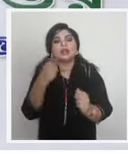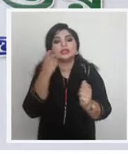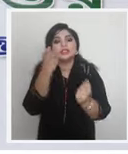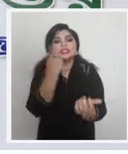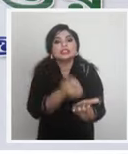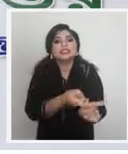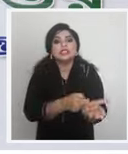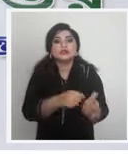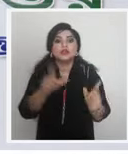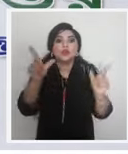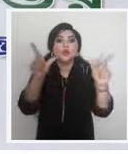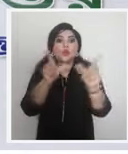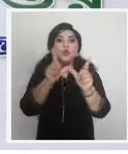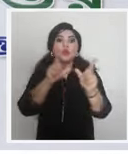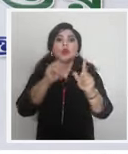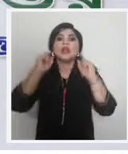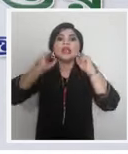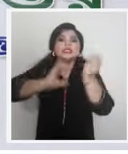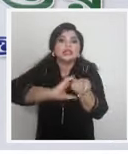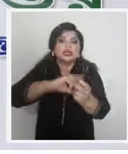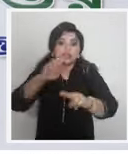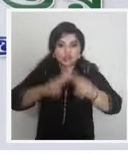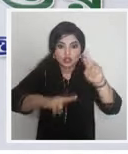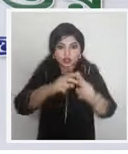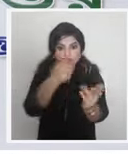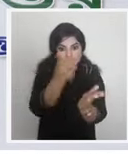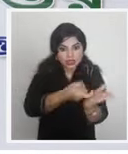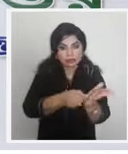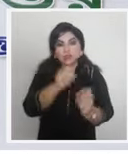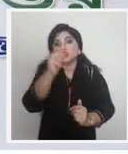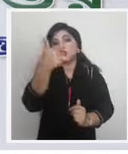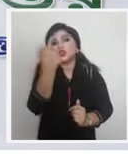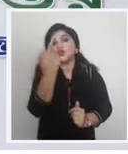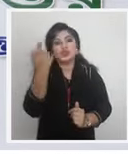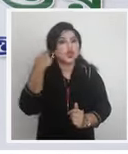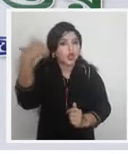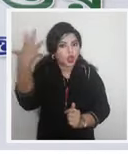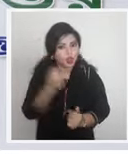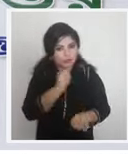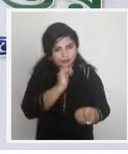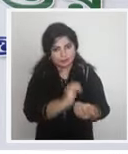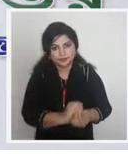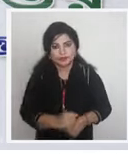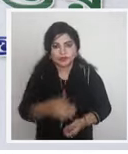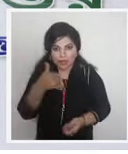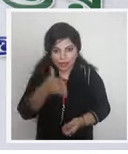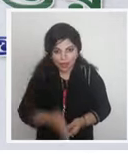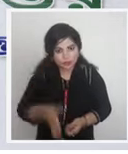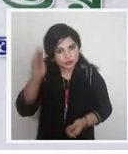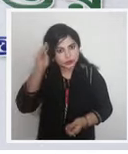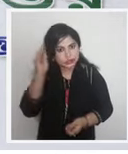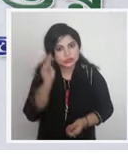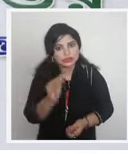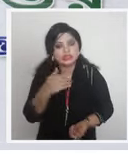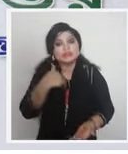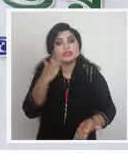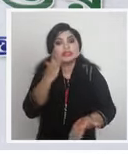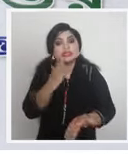434,496 জন। দক্ষিণ এশিয়া পরিস্থিতি এবং বিশ্ব পরিস্থিতি সংগ্রহ করা হয়েছে বিশ্ব স্বাস্থ্য সংস্থা সিচুয়েশন